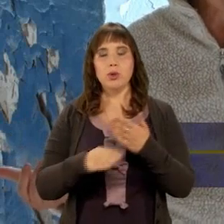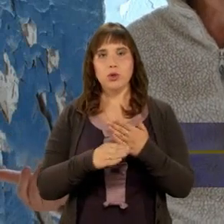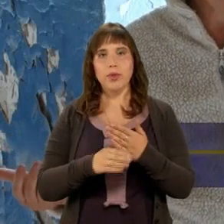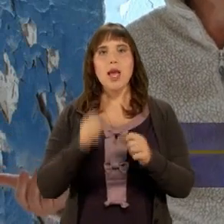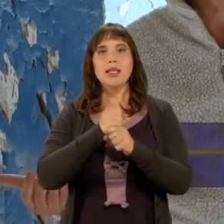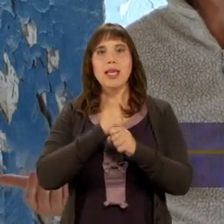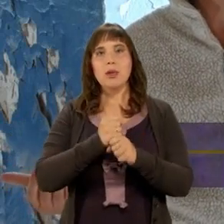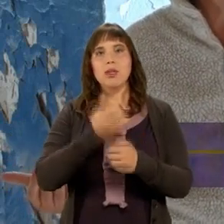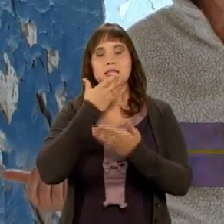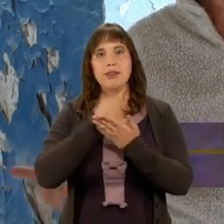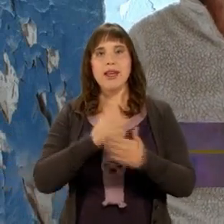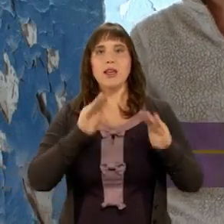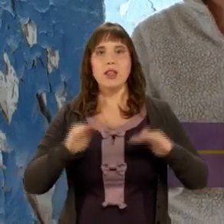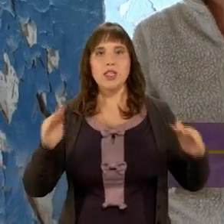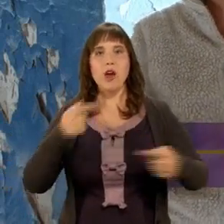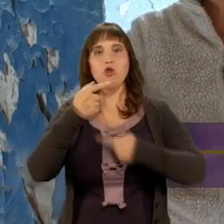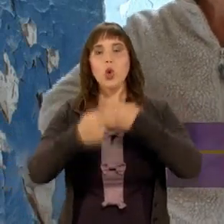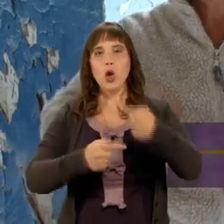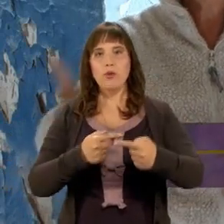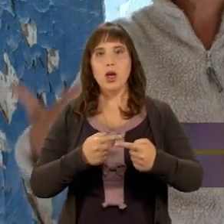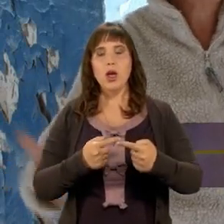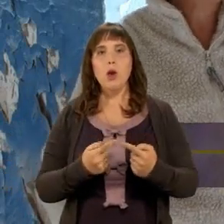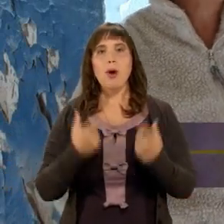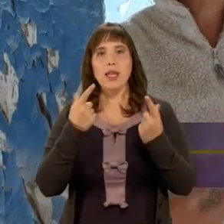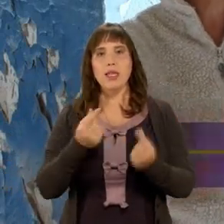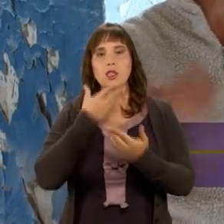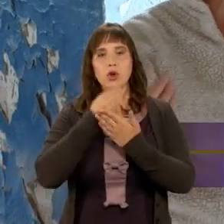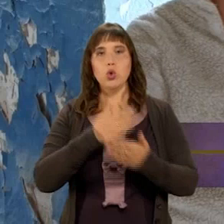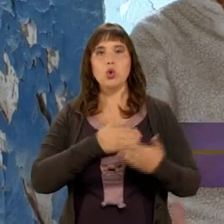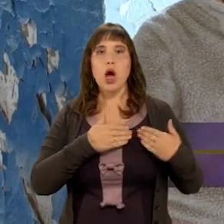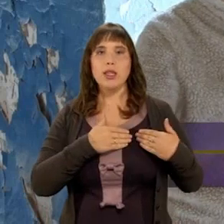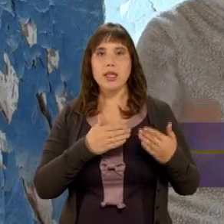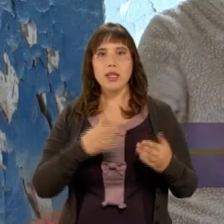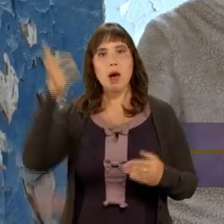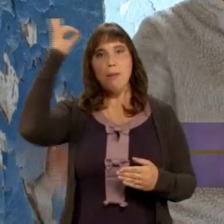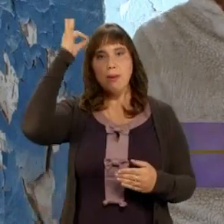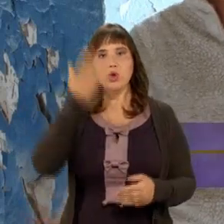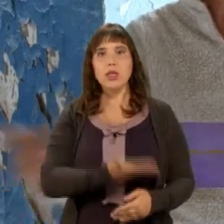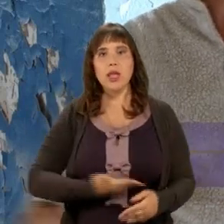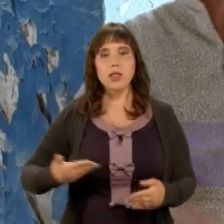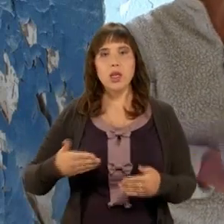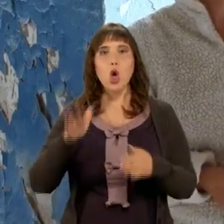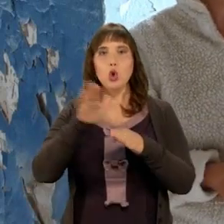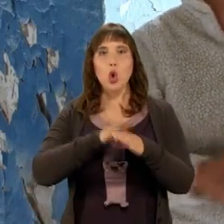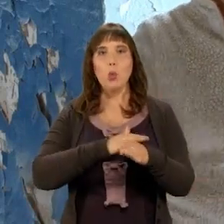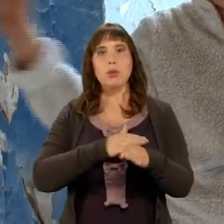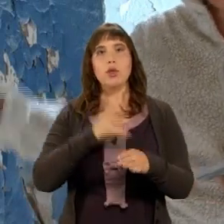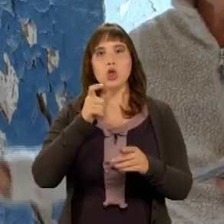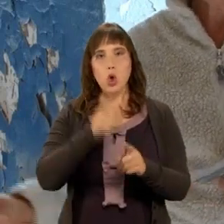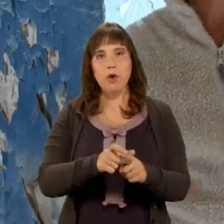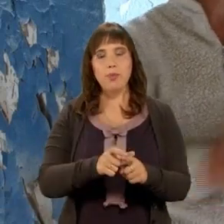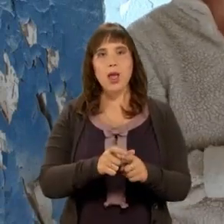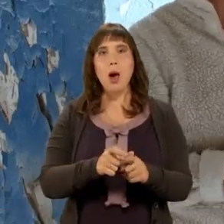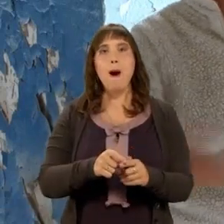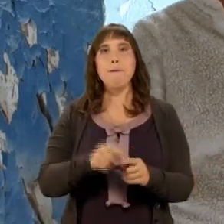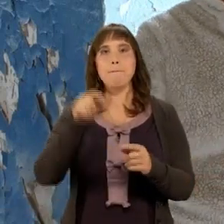своих детей, для своих внуков, чтобы им было где-то свою душу открыть, вспомянуть нас добрым словом,